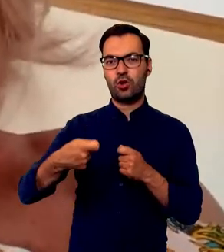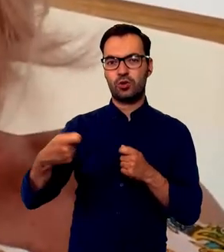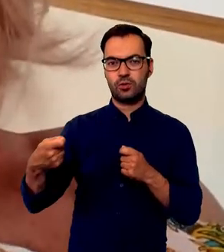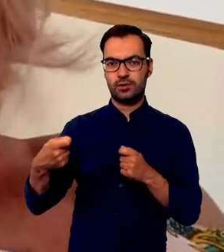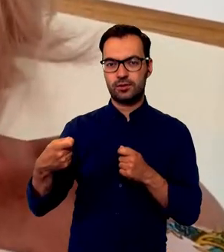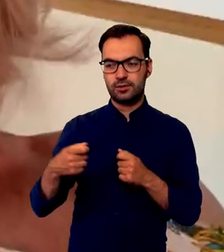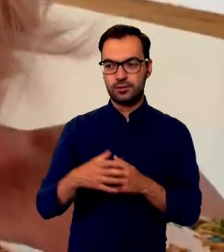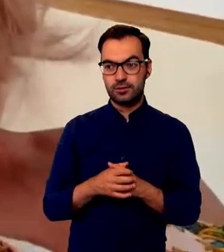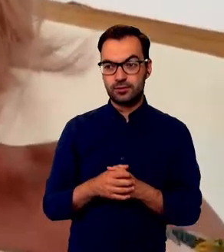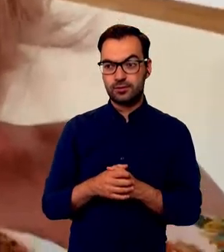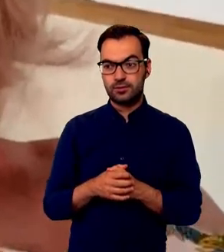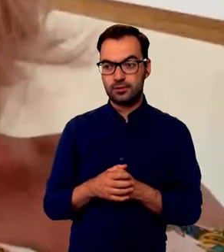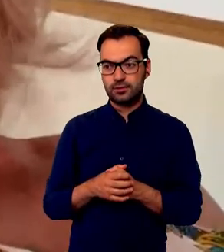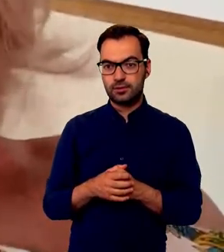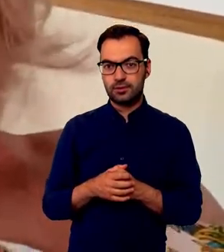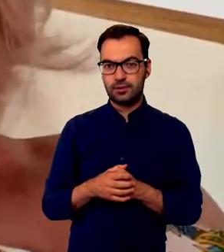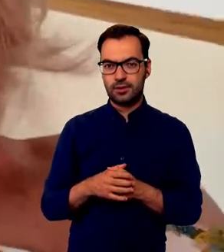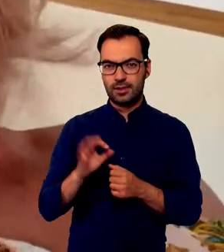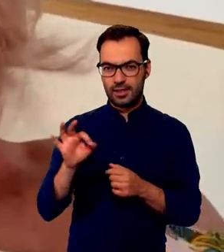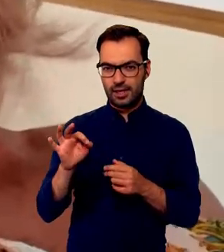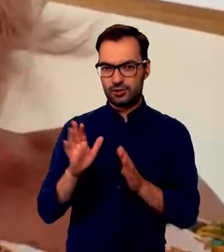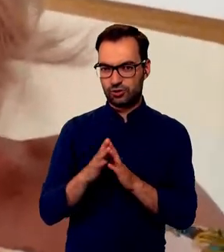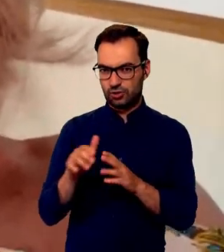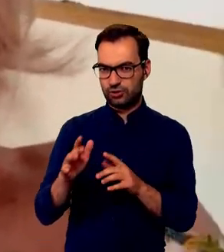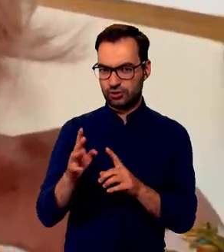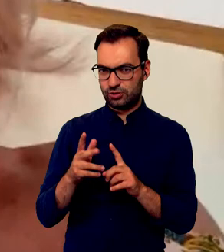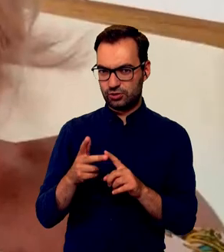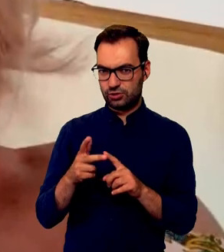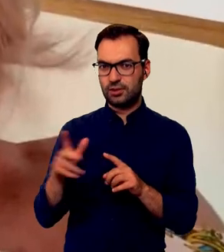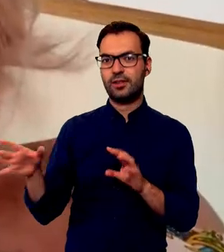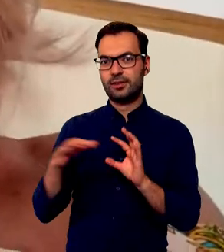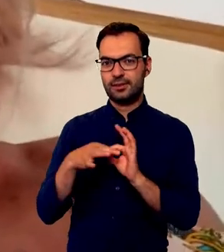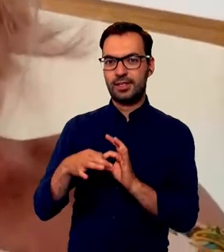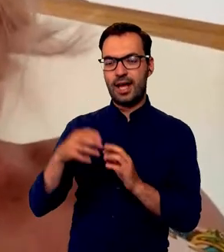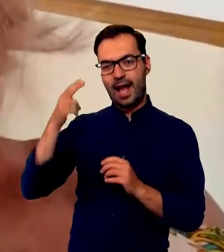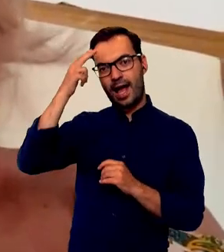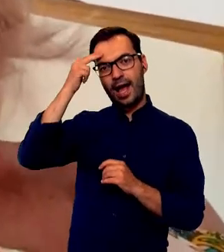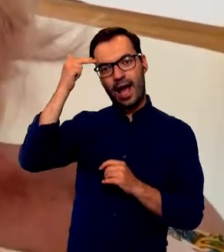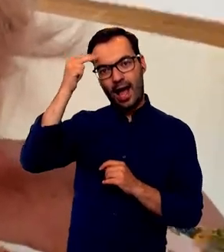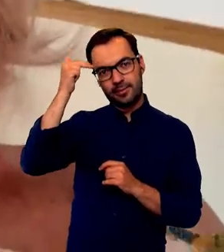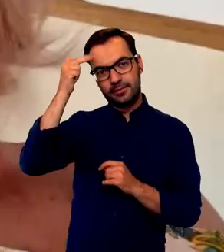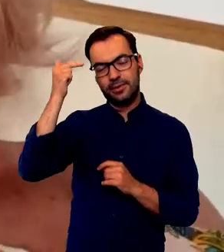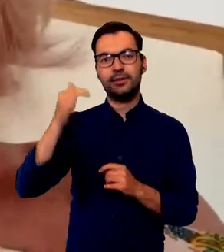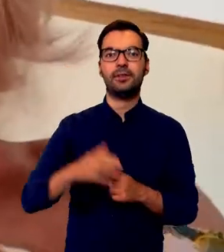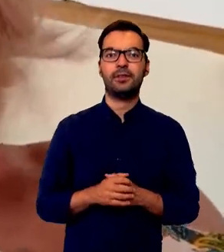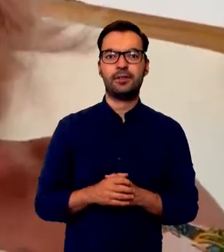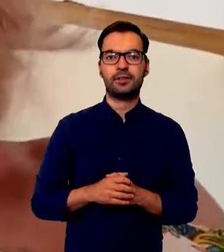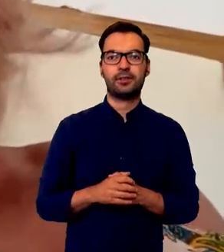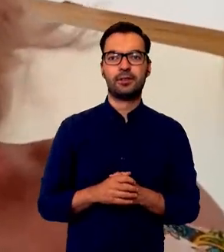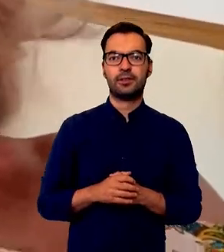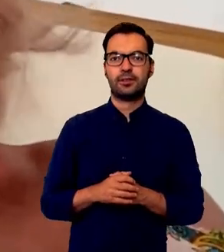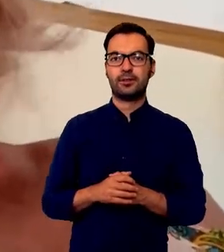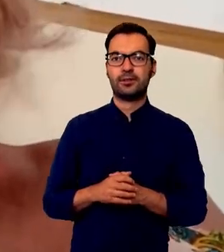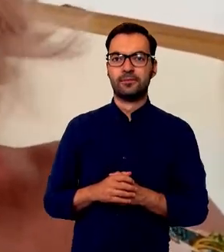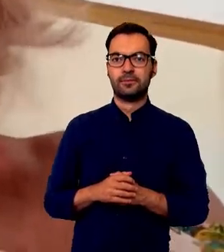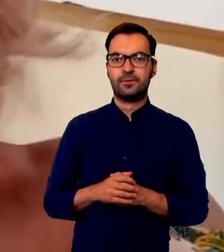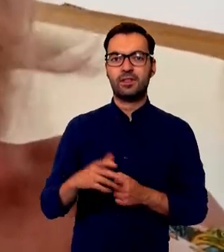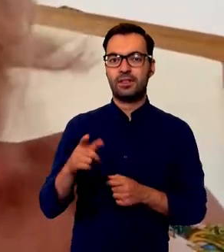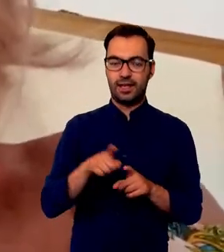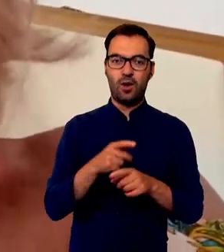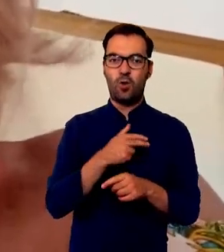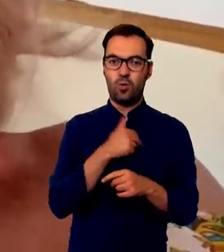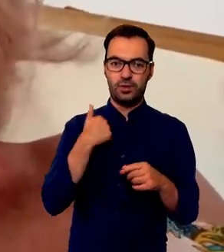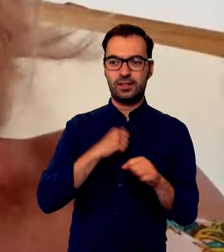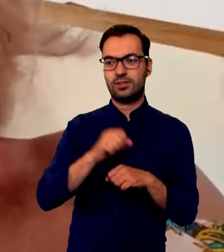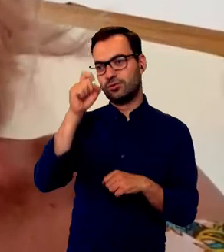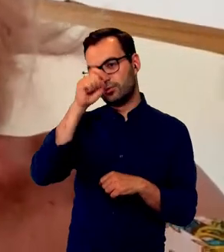Marady Księżniczki. Ona się rozgrywa właśnie w Emiratach Arabskich i pokazuje, że tak jak u nas jest zło i jest dobro,